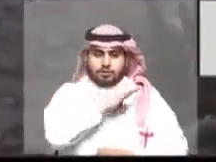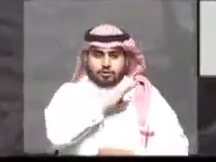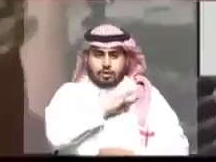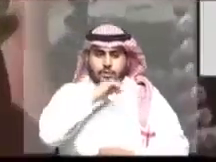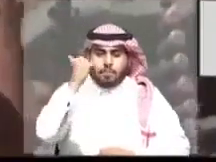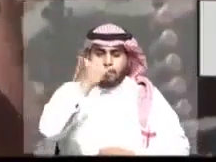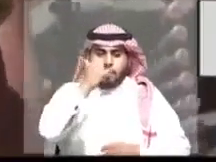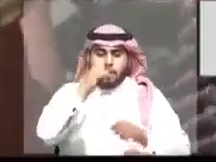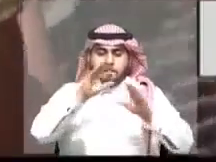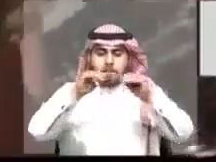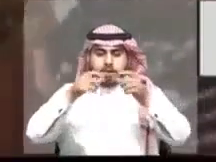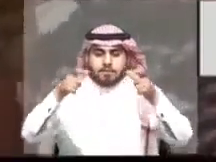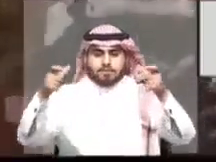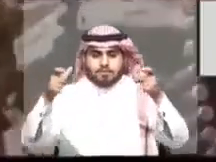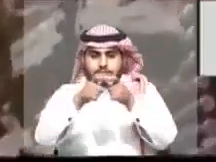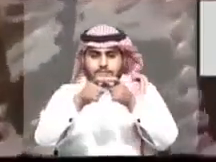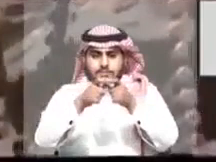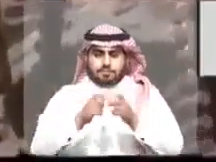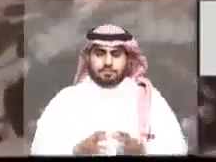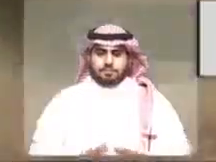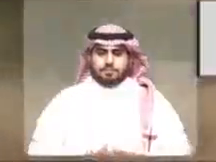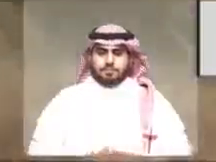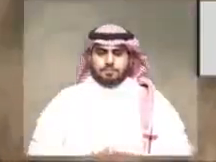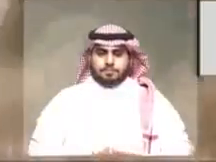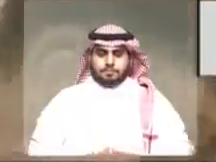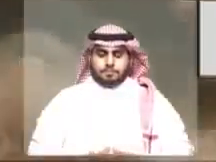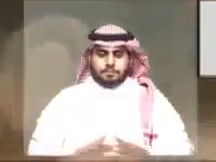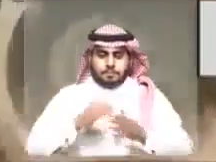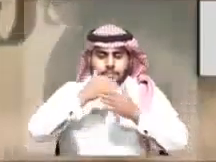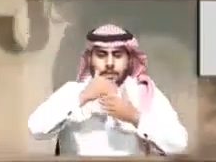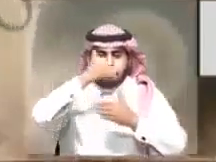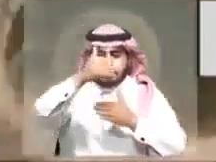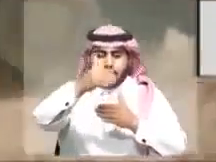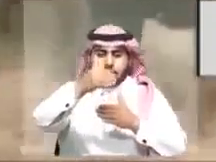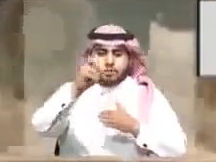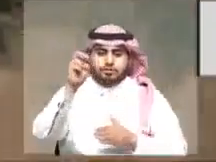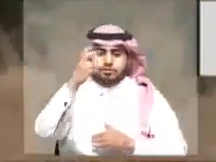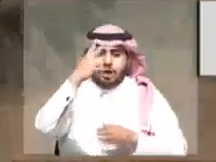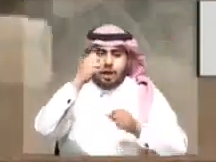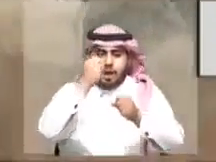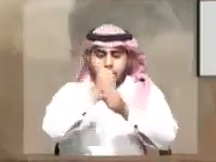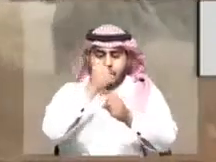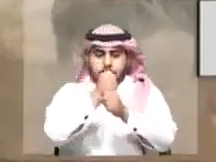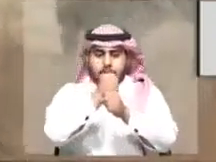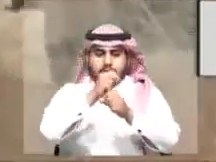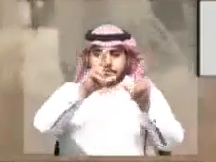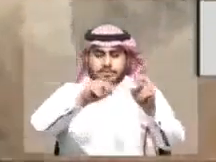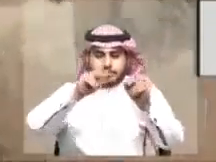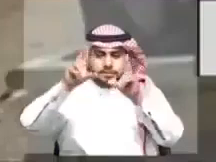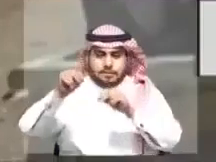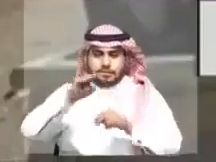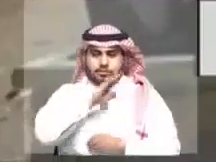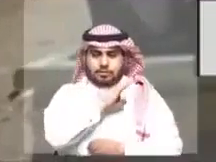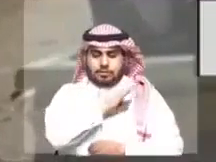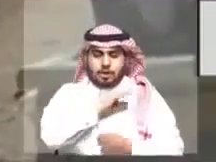على أهم المداخل والمخارج لهذه المناطق. وتأتي العملية بعد حوالي 2.5 شهر من عملية مماثلة شنتها